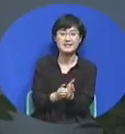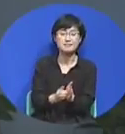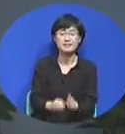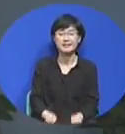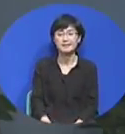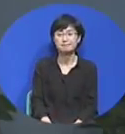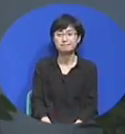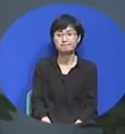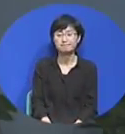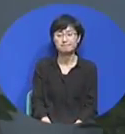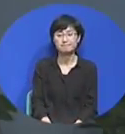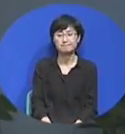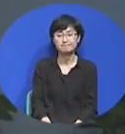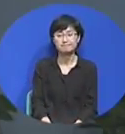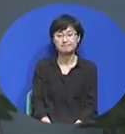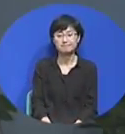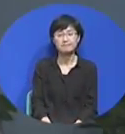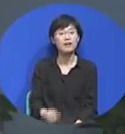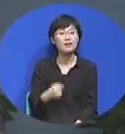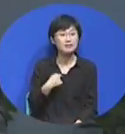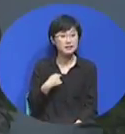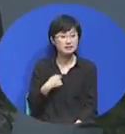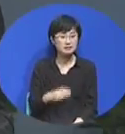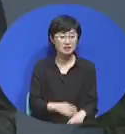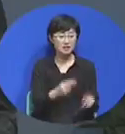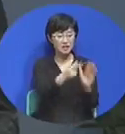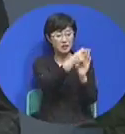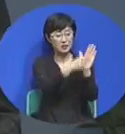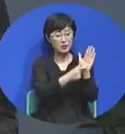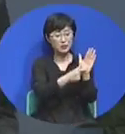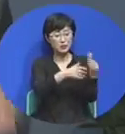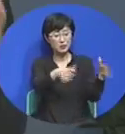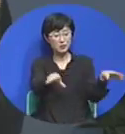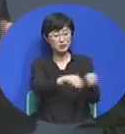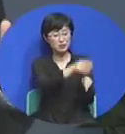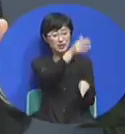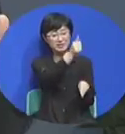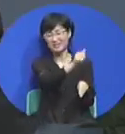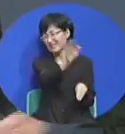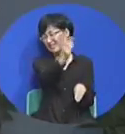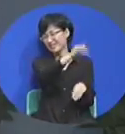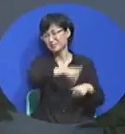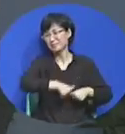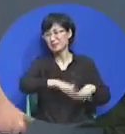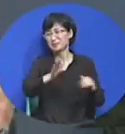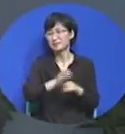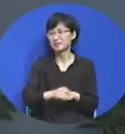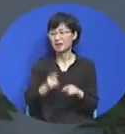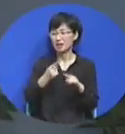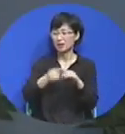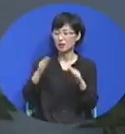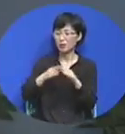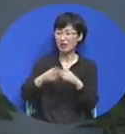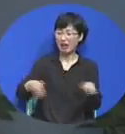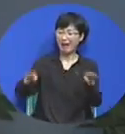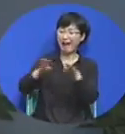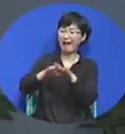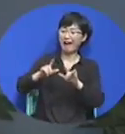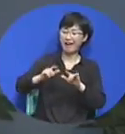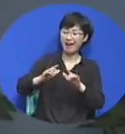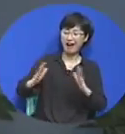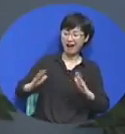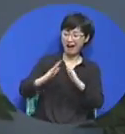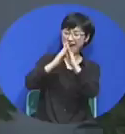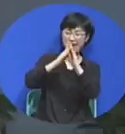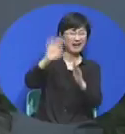only carries out the evangelism movement. 나는 총회장도 필요 없고 회장도 필요 없습니다. 오직 복음 전하는 교회 목사 되게 해 주옵소서.